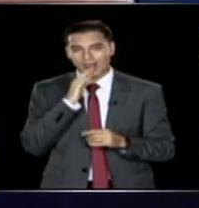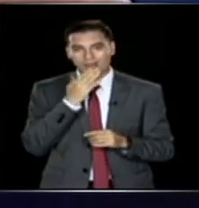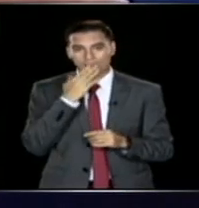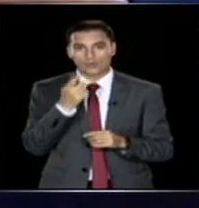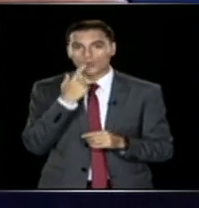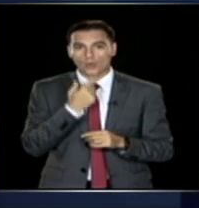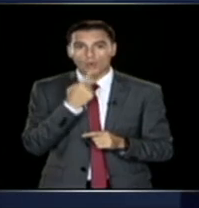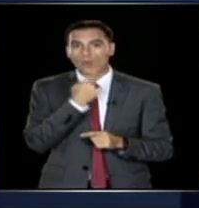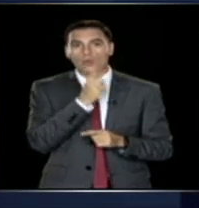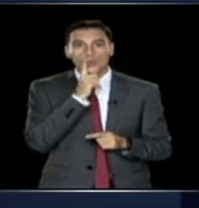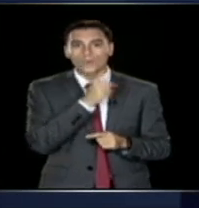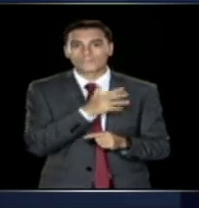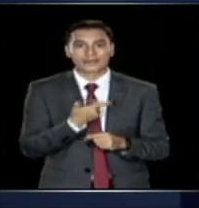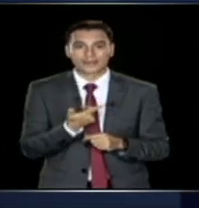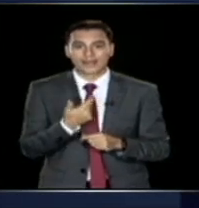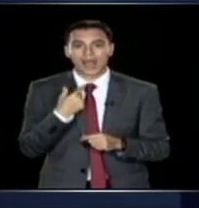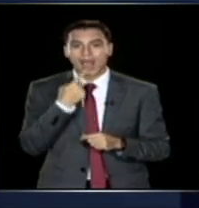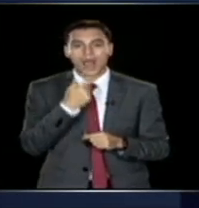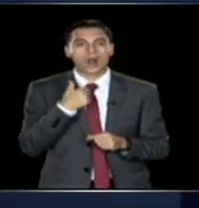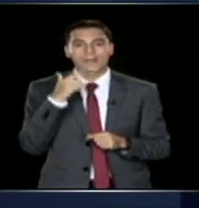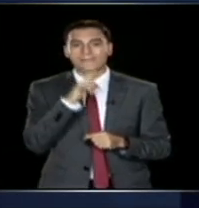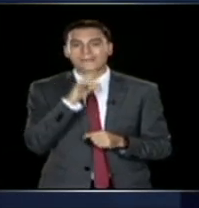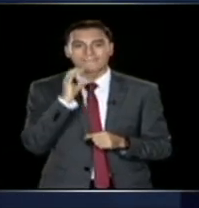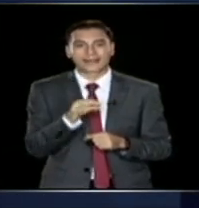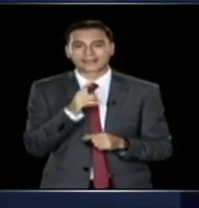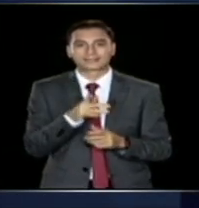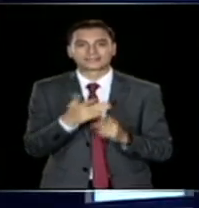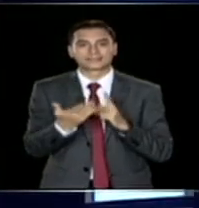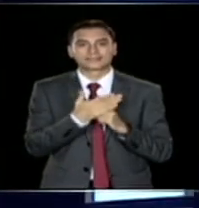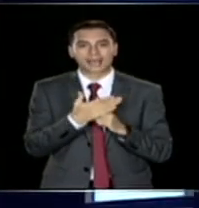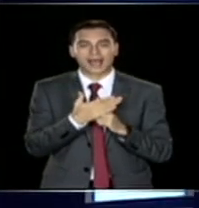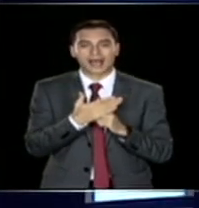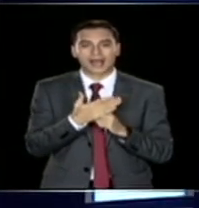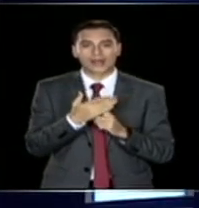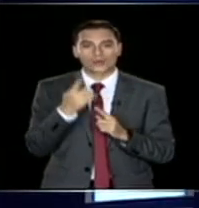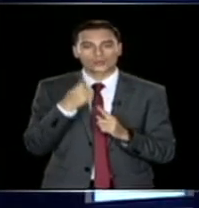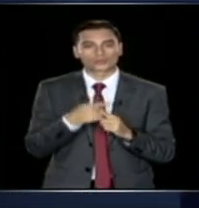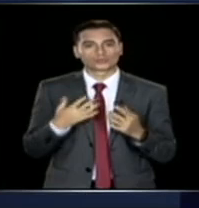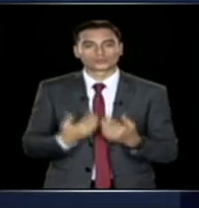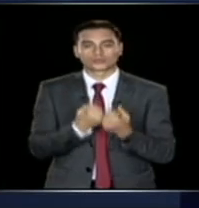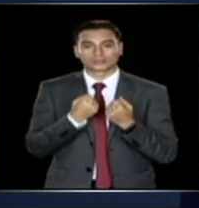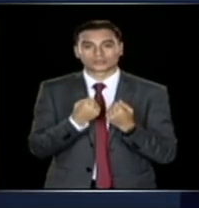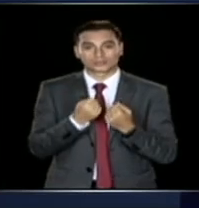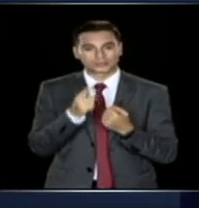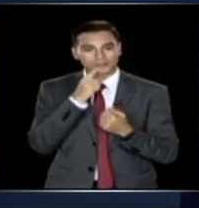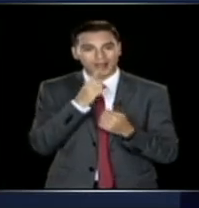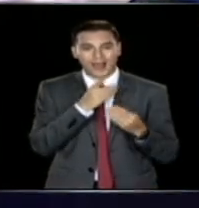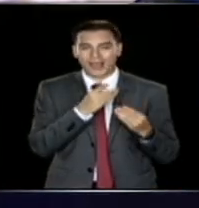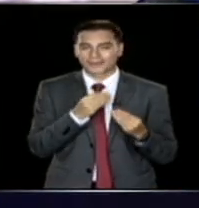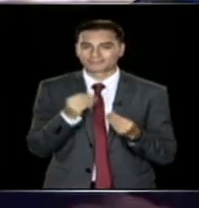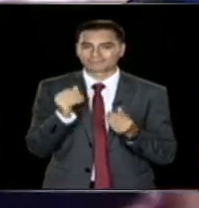لي، تقولي لمامتك ايه؟ اولاد ان بحبها كده، ان هي الظهر والسند. الظهر والسند، ايه الكلام العظيم